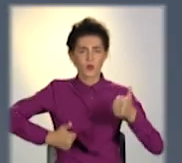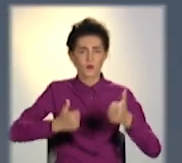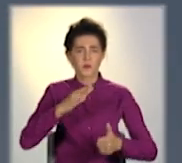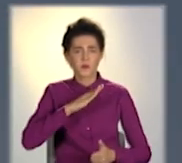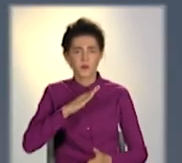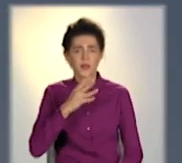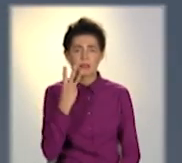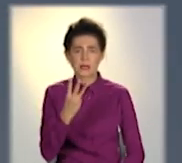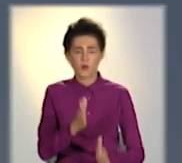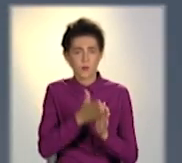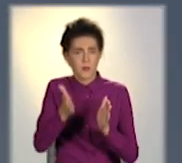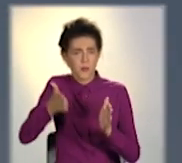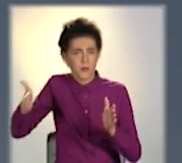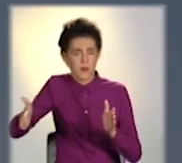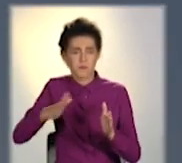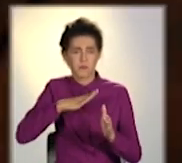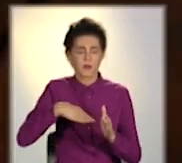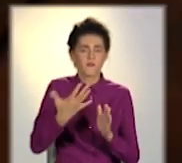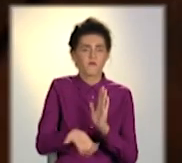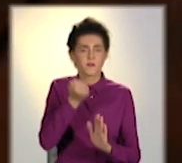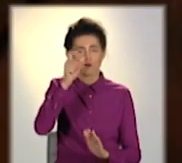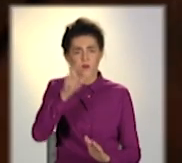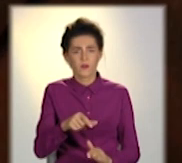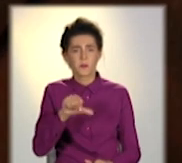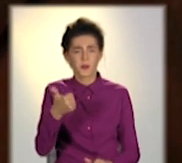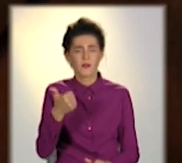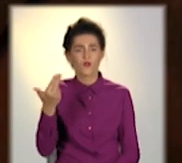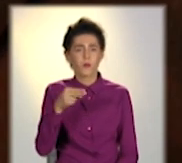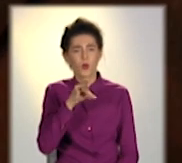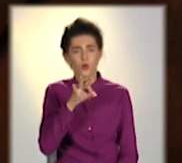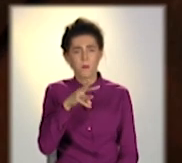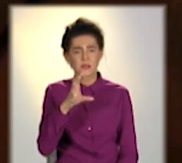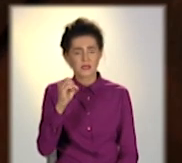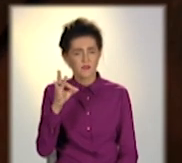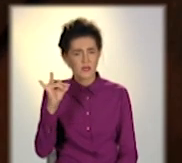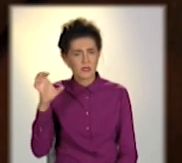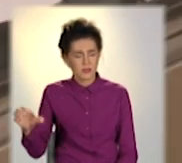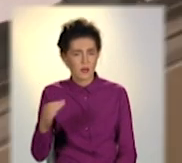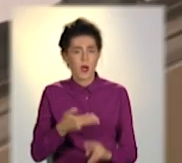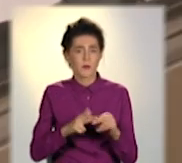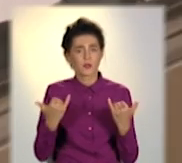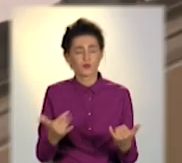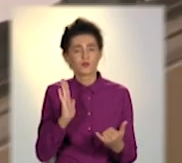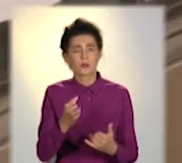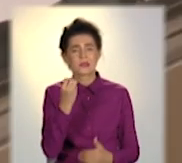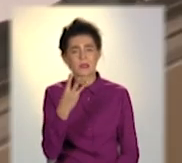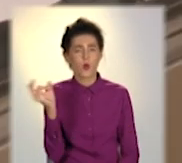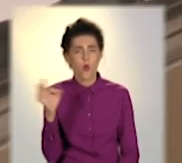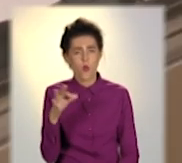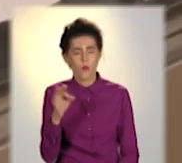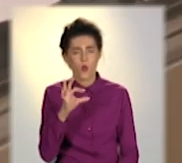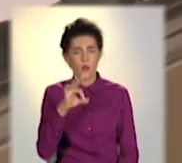трьох компетенціях вибороли першість робітники Медінвестпромсервісу. Цього року переможців оголосять 13 жовтня